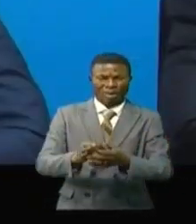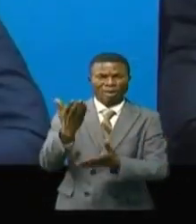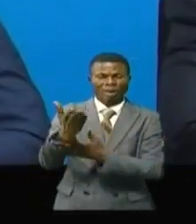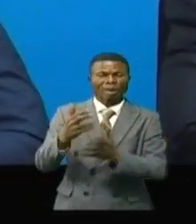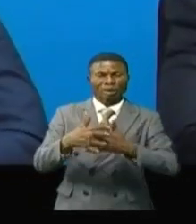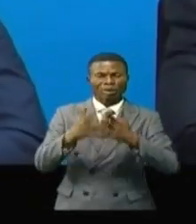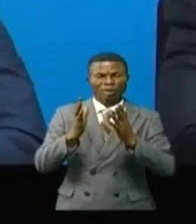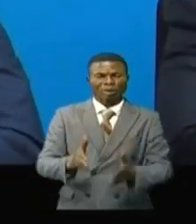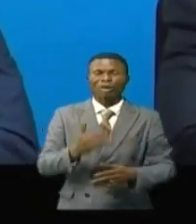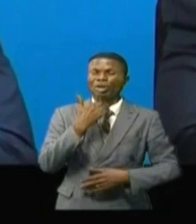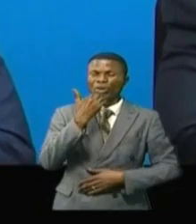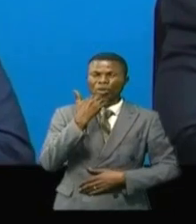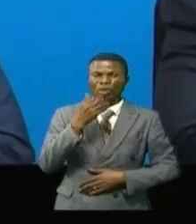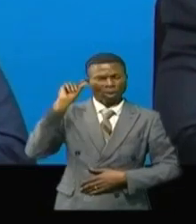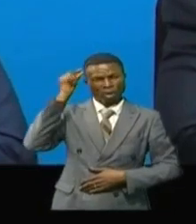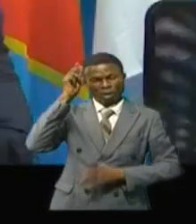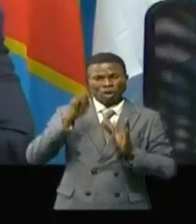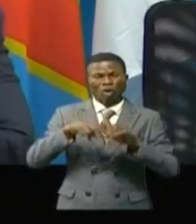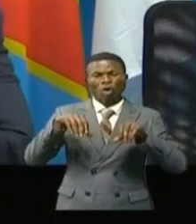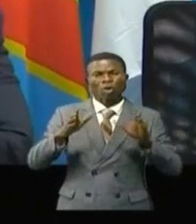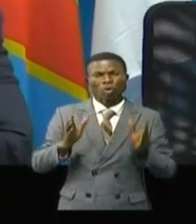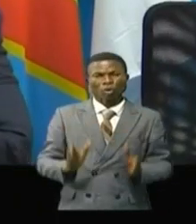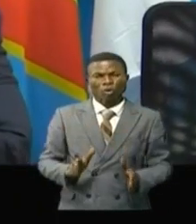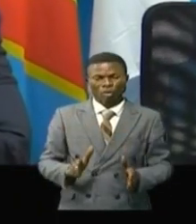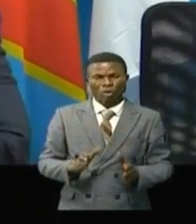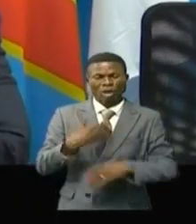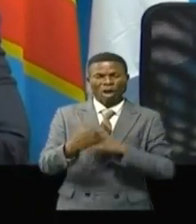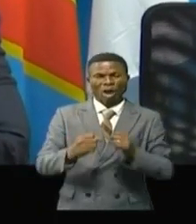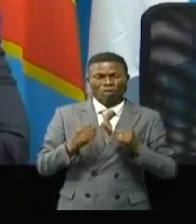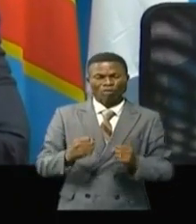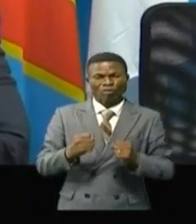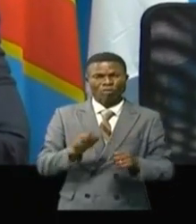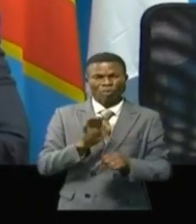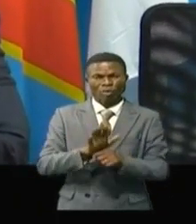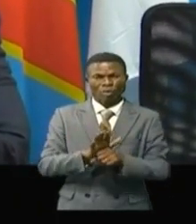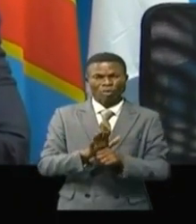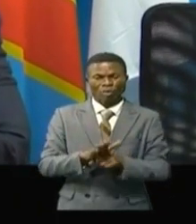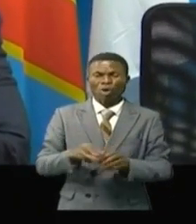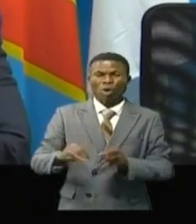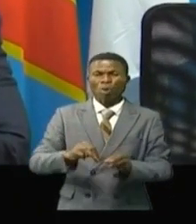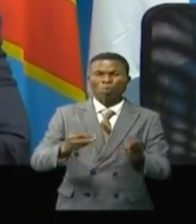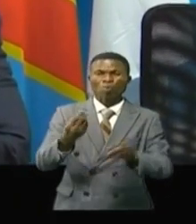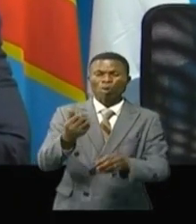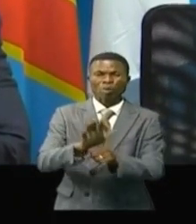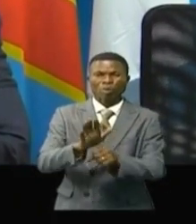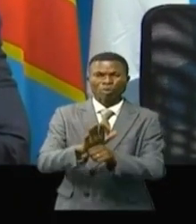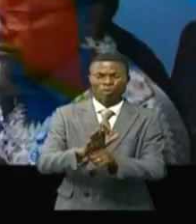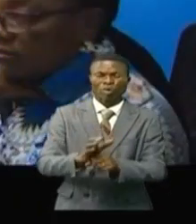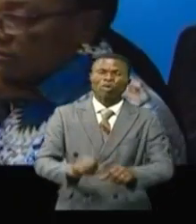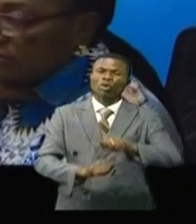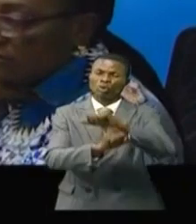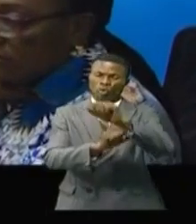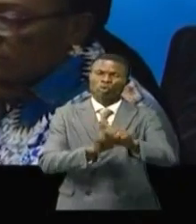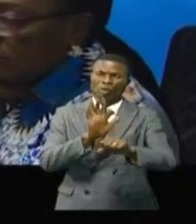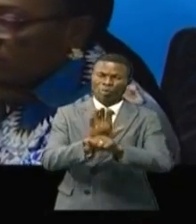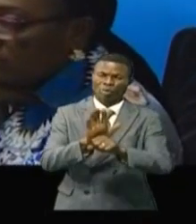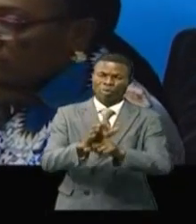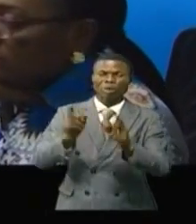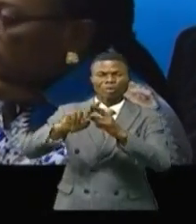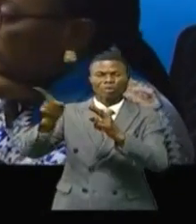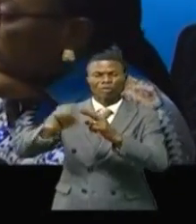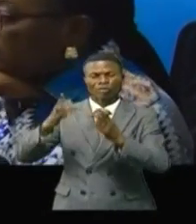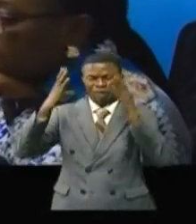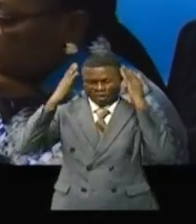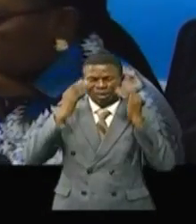le bailleur de fonds et le gouvernement congolais à mutualiser les énergies et les moyens pour assister ces réfugiés en détresse.